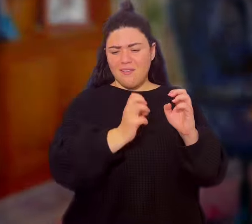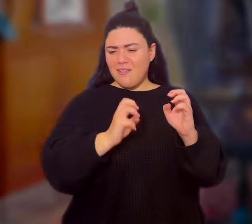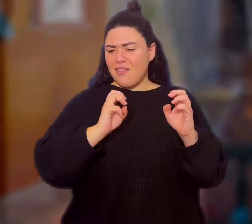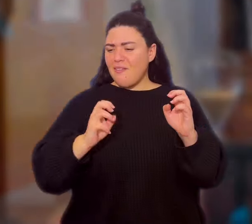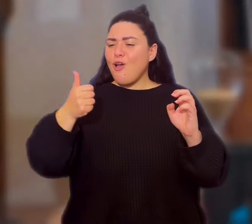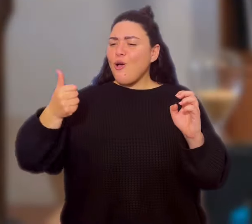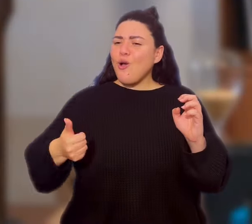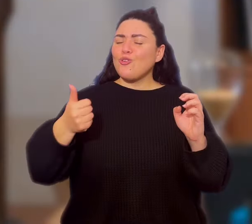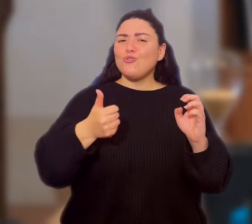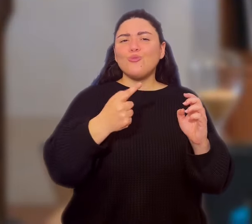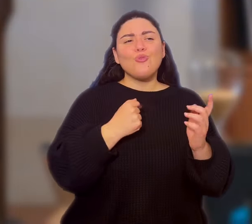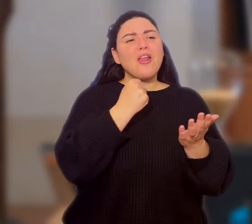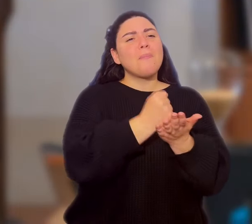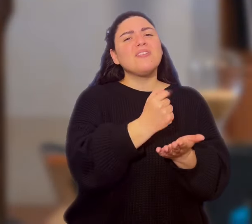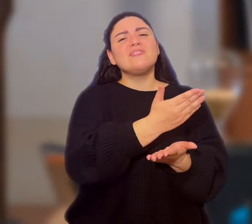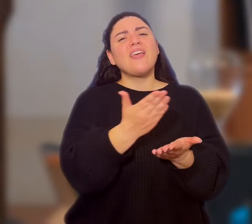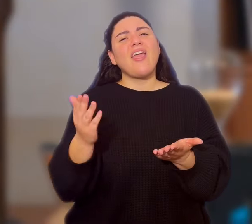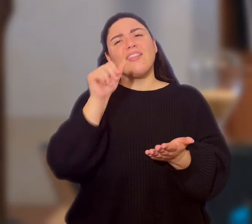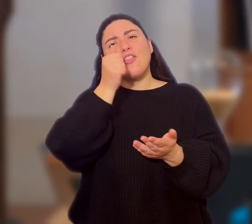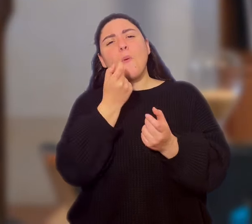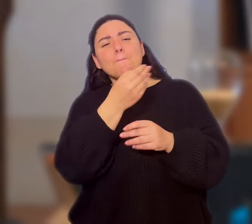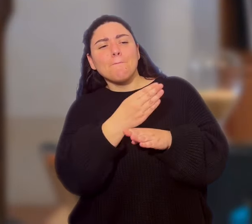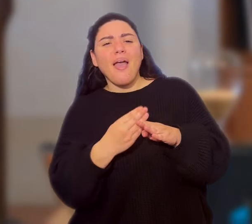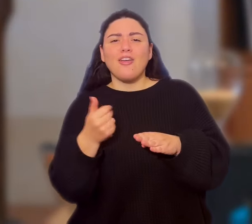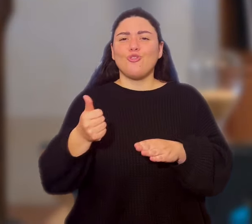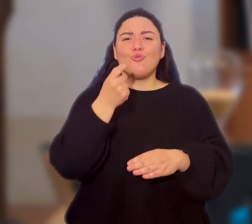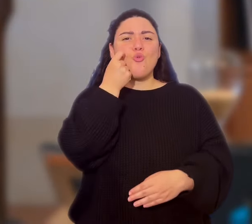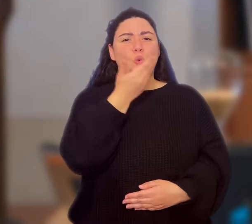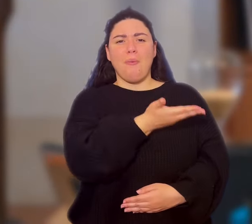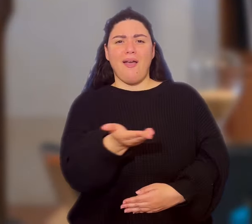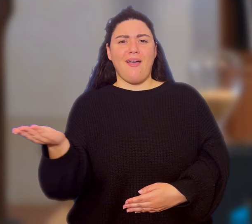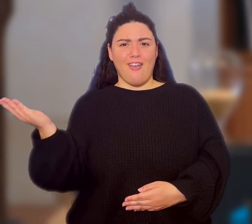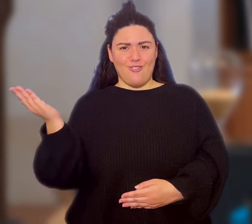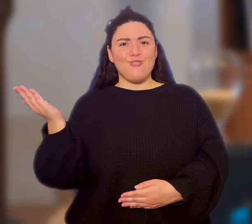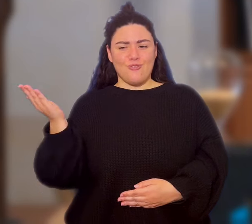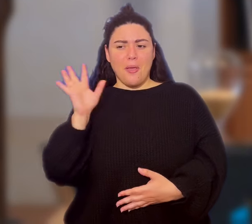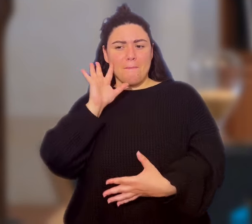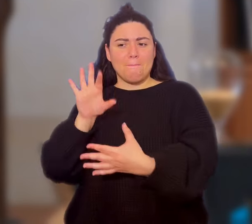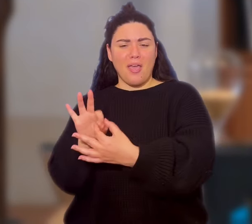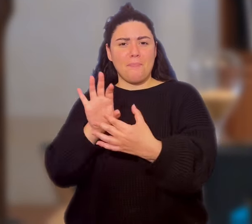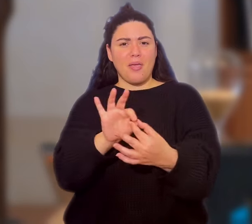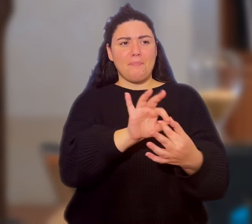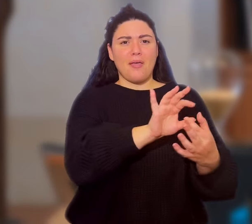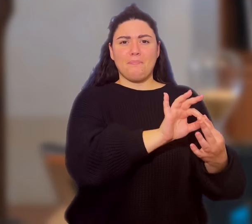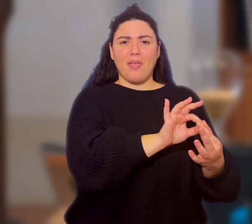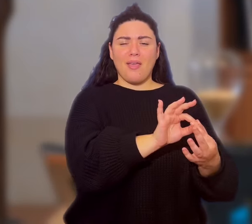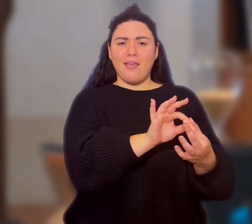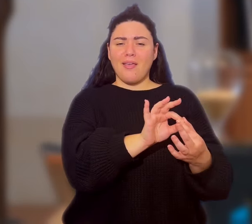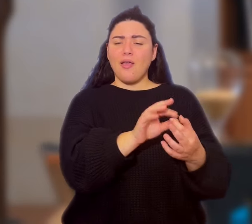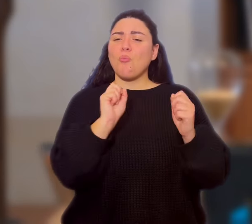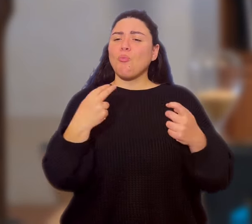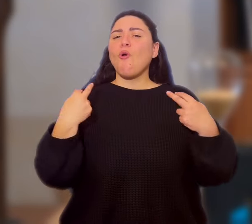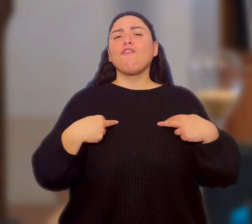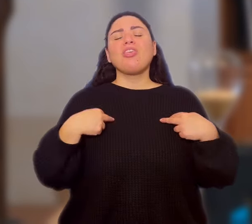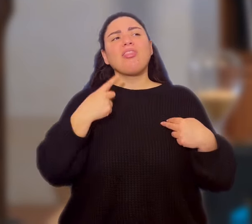forse rappresentano tutta la nostra umanità o forse parte anche della nostra umanità e di alcuni sentimenti che in alcuni